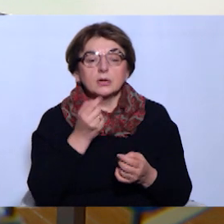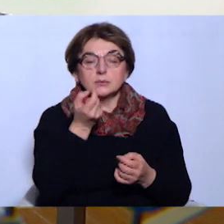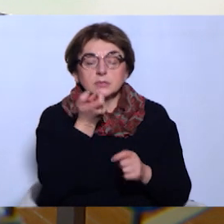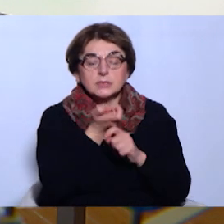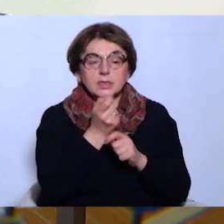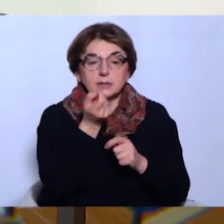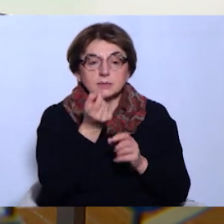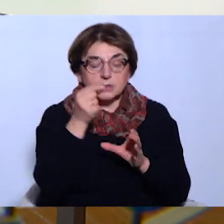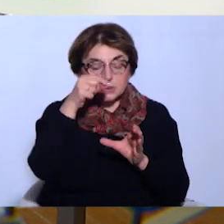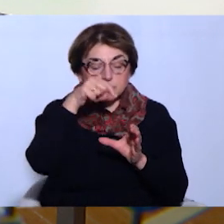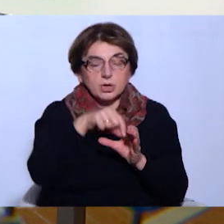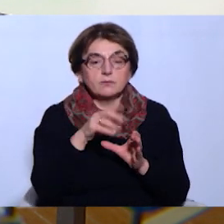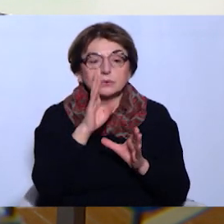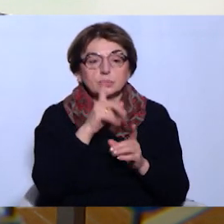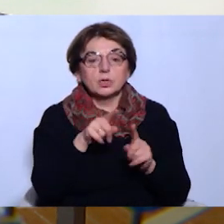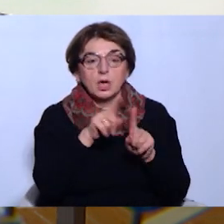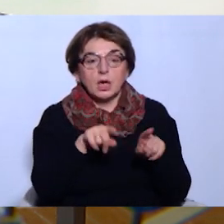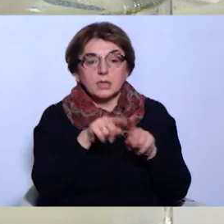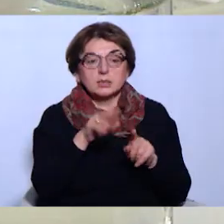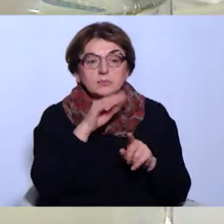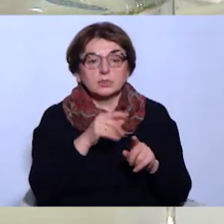კალიუმის ძალიან მცირე ნაჭერიც მოვათავსოთ.